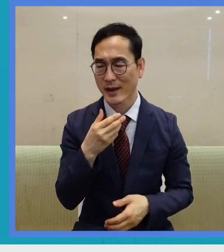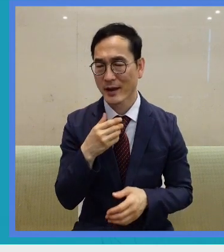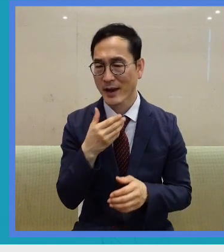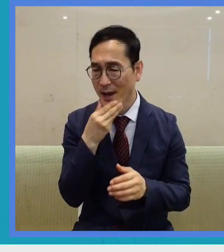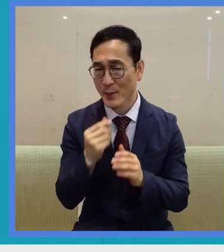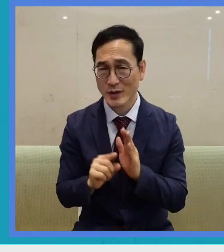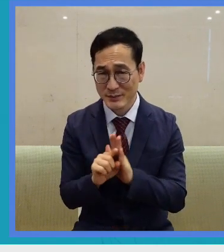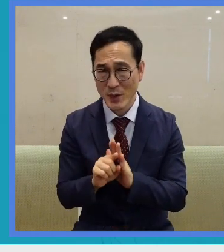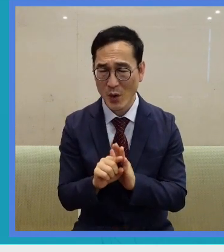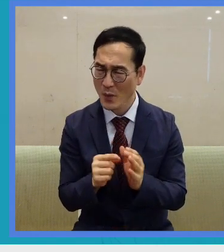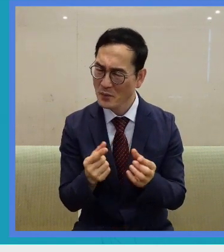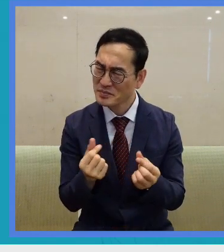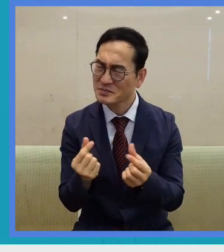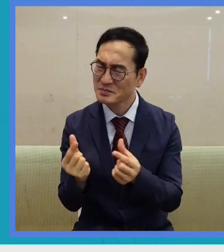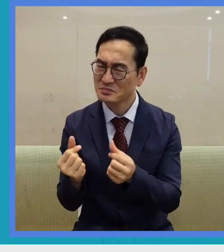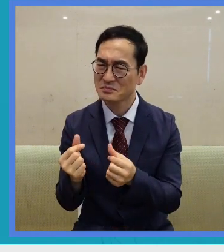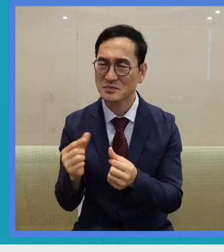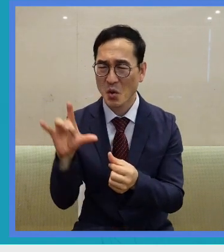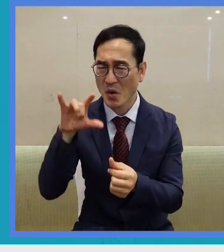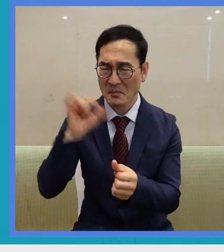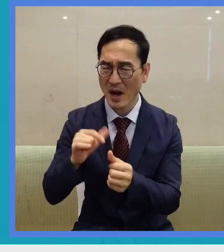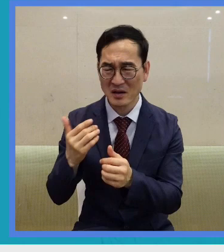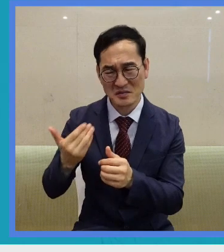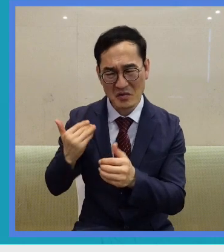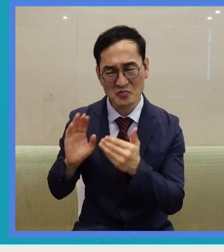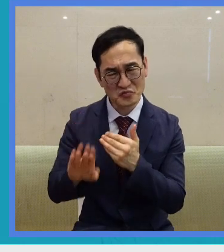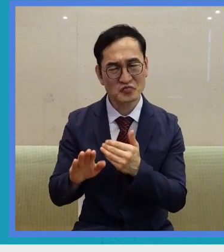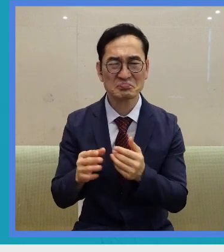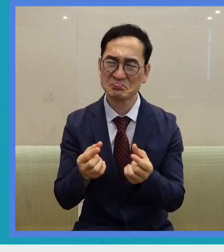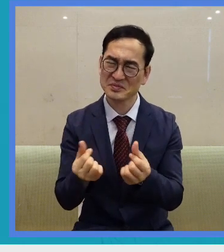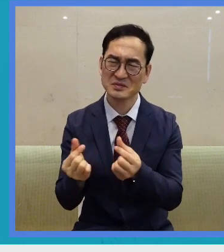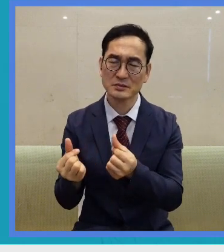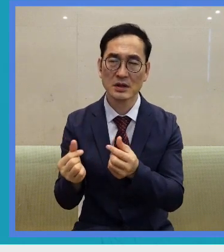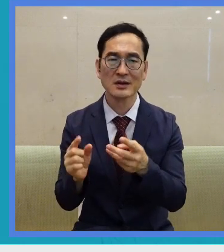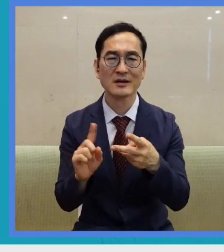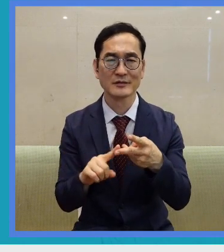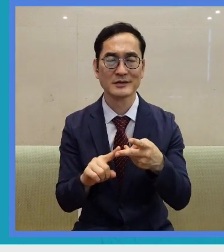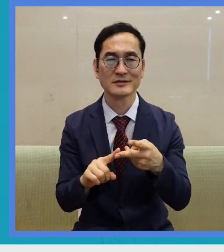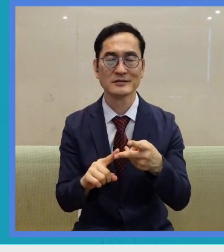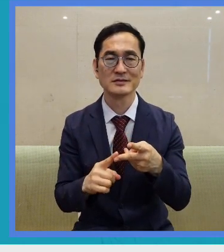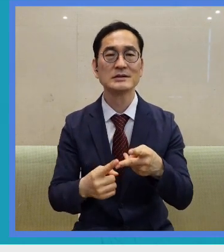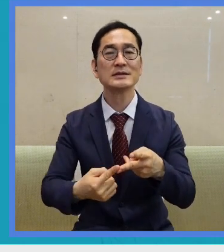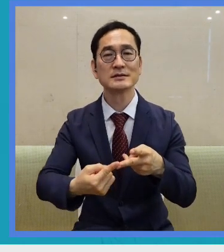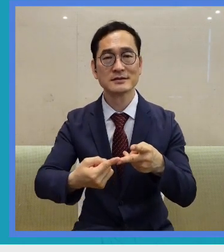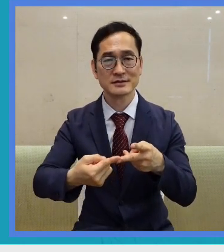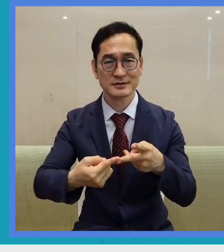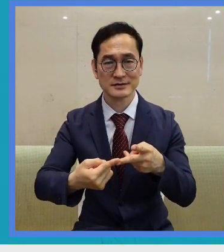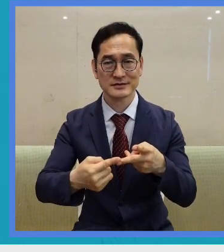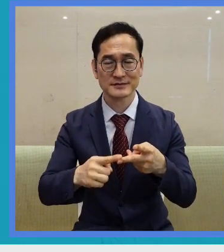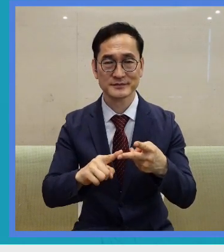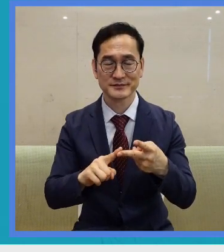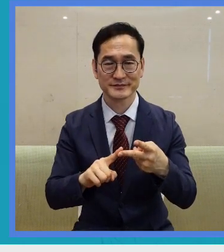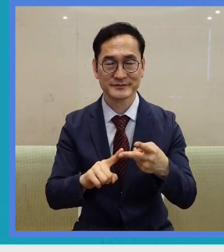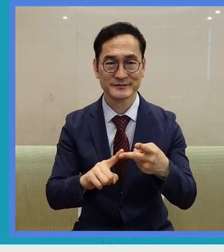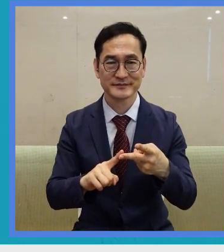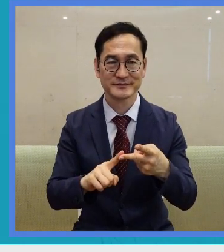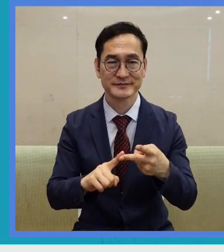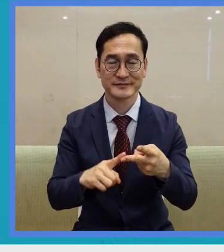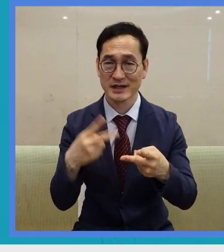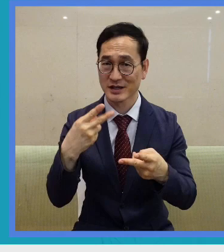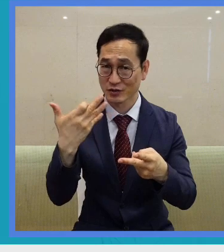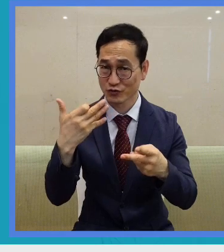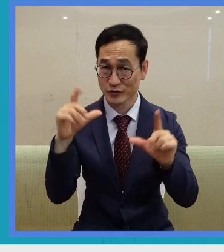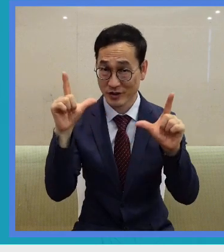없어요. 라고 그러니까 코로나 전과 후가 변화가 없다라고 또 보고를 합니다. 그리고서는 오히려 이렇게 얘기를 합니다.